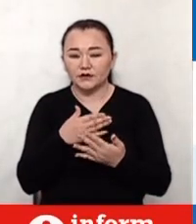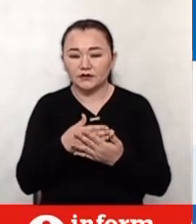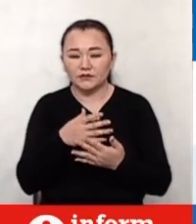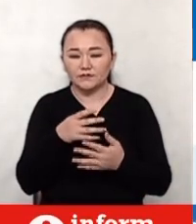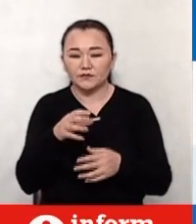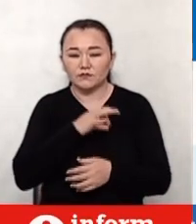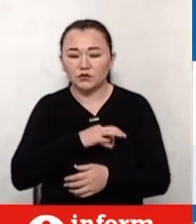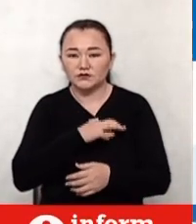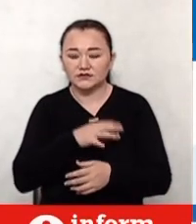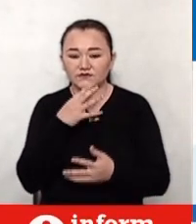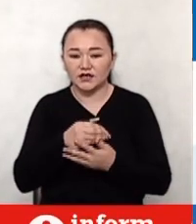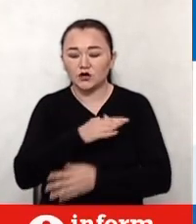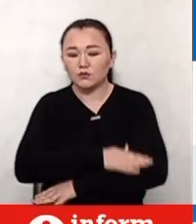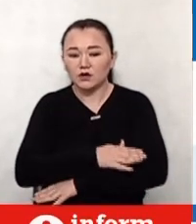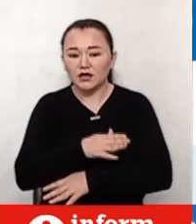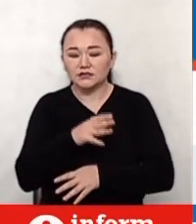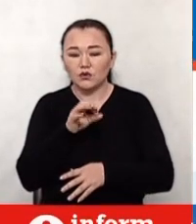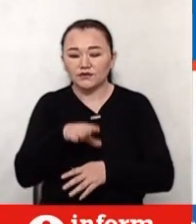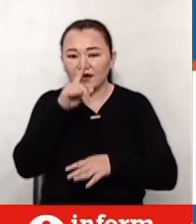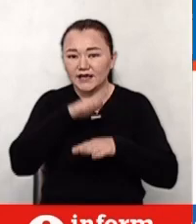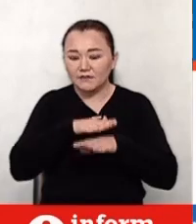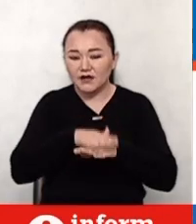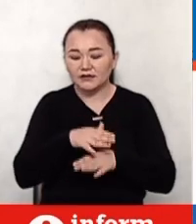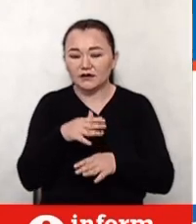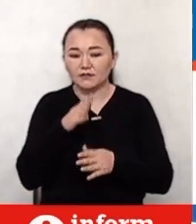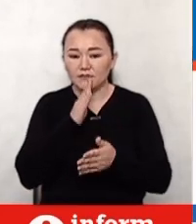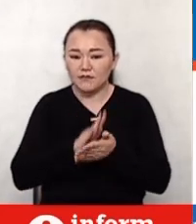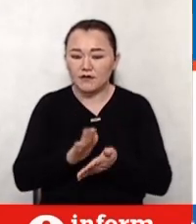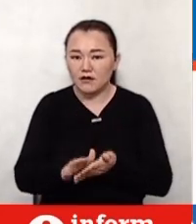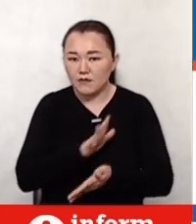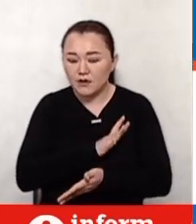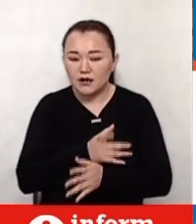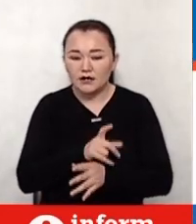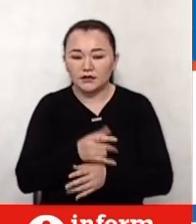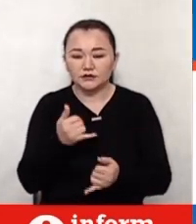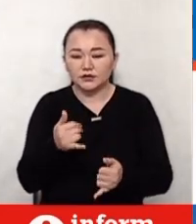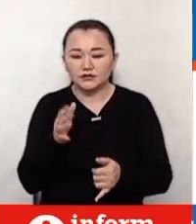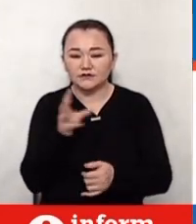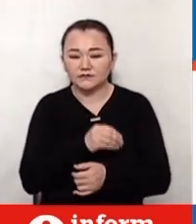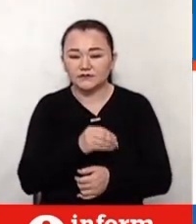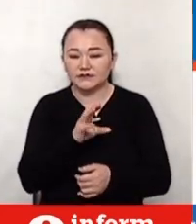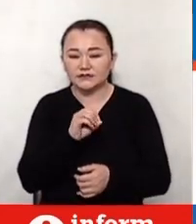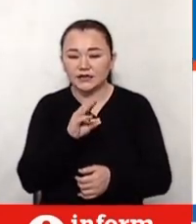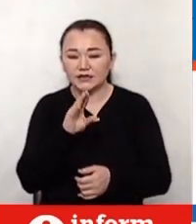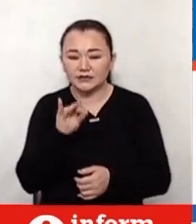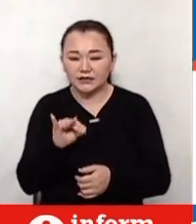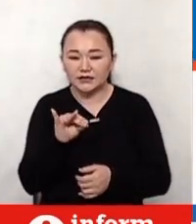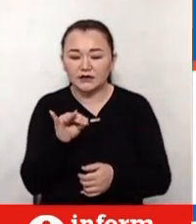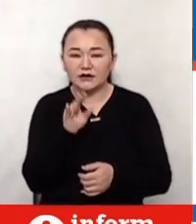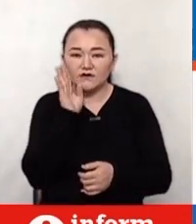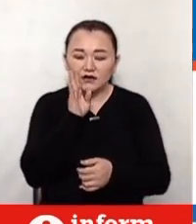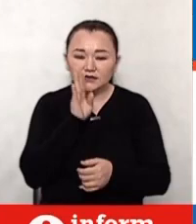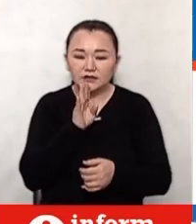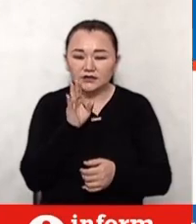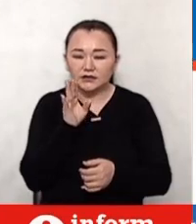вводятся в эксплуатацию от Акимата. Постепенно сети все меняются. На данный момент практически все сети обводные